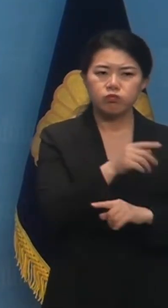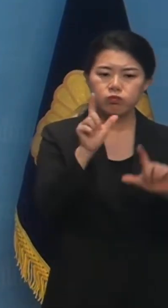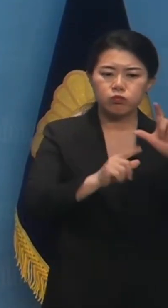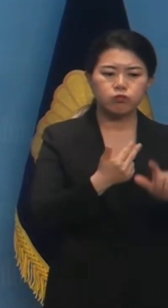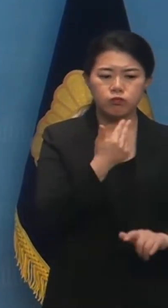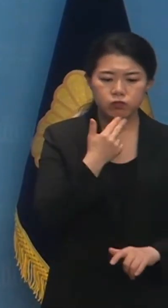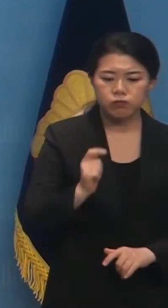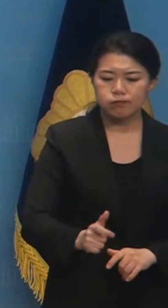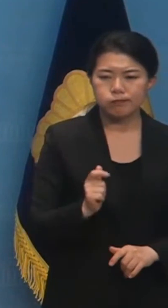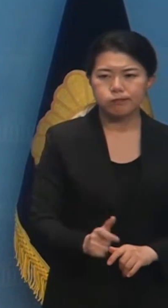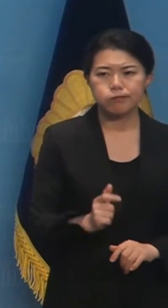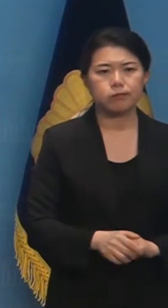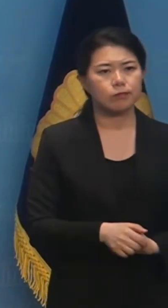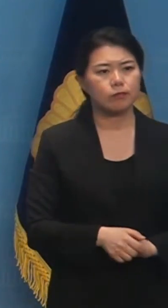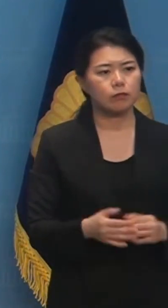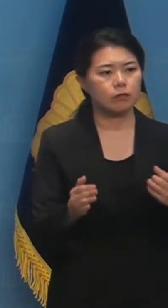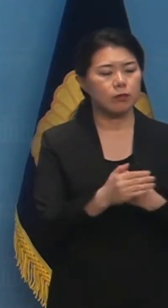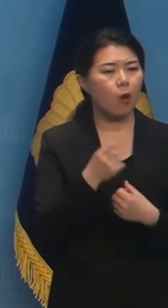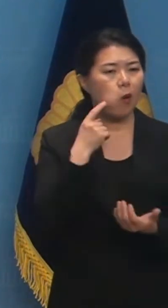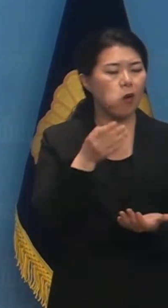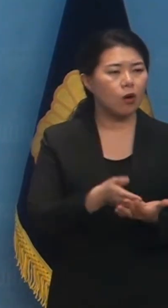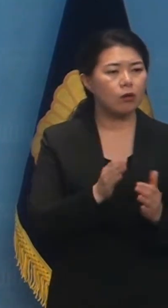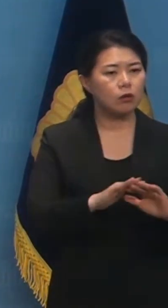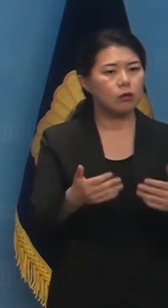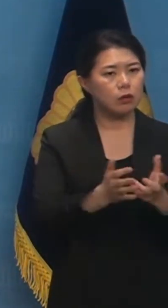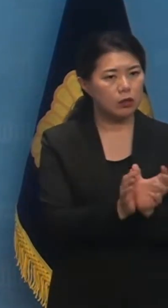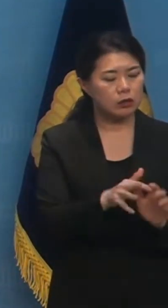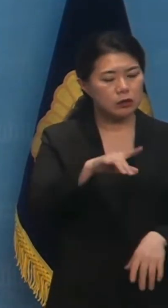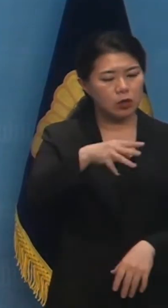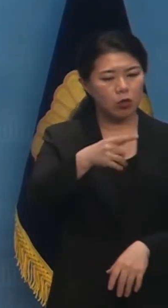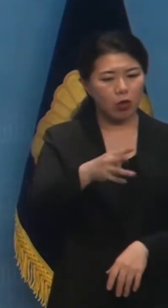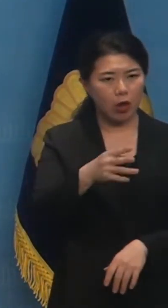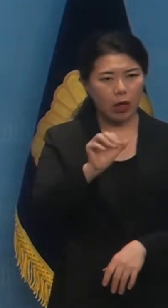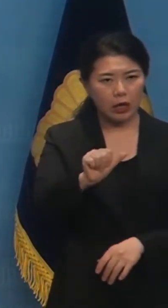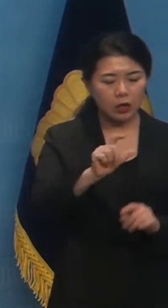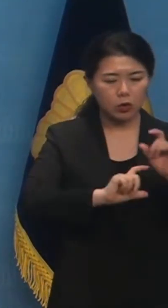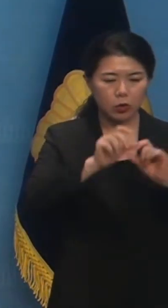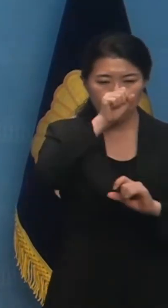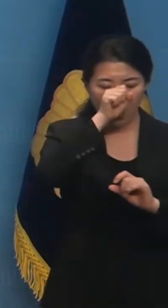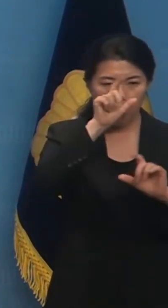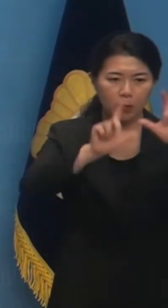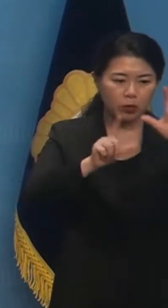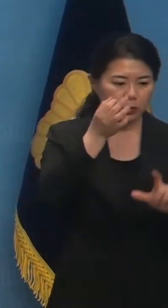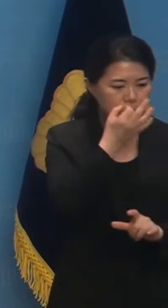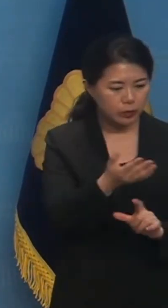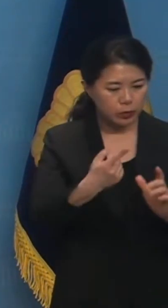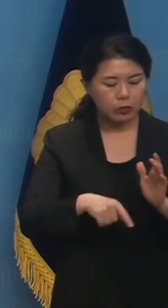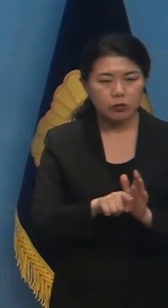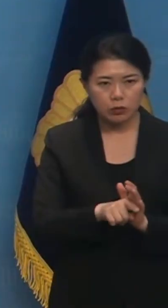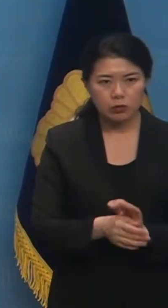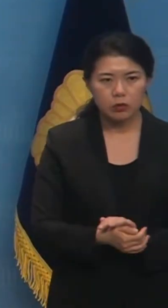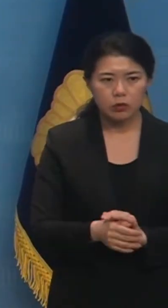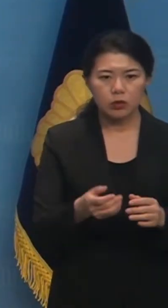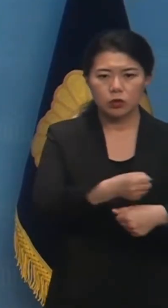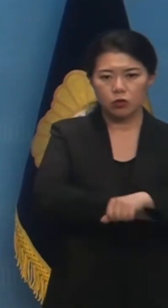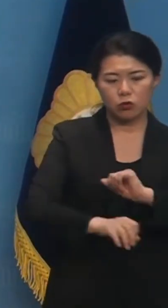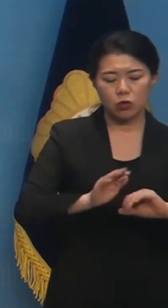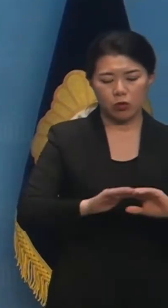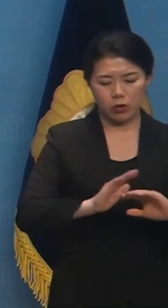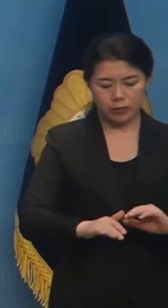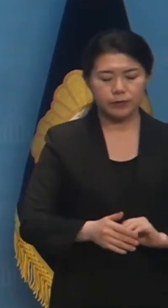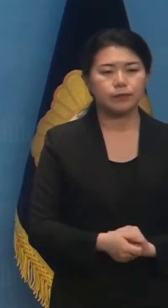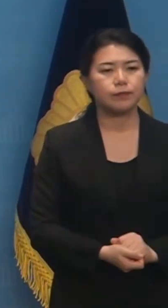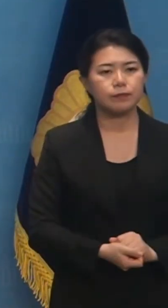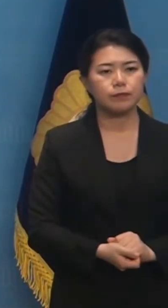모습을 보이지 않고 있습니다. 이에 가짜뉴스 대응단은 채널A가 더 나은 모습을 시청자들이 볼 수 있도록 적극적으로 대응해